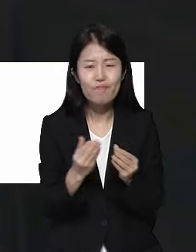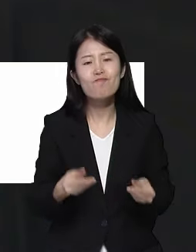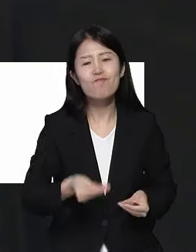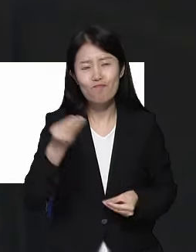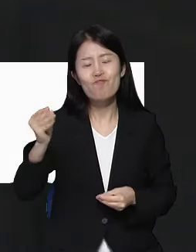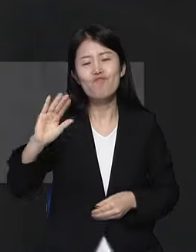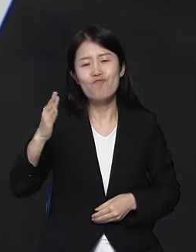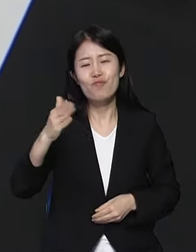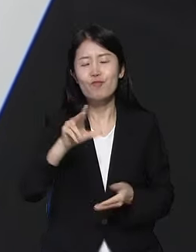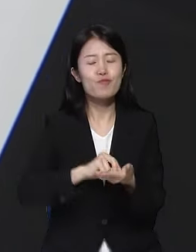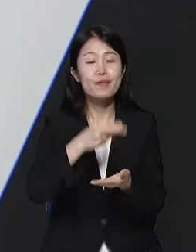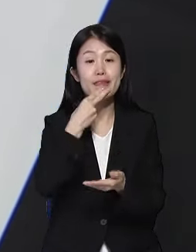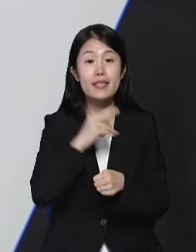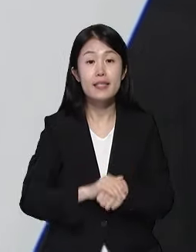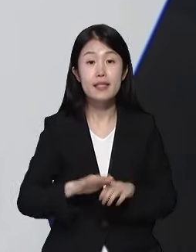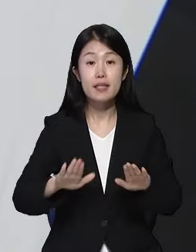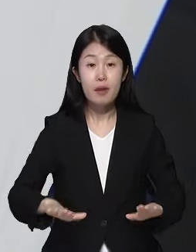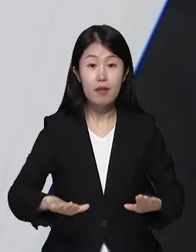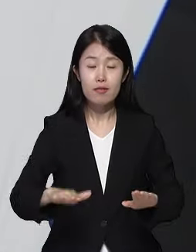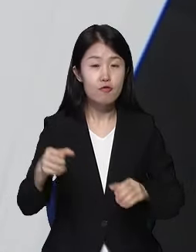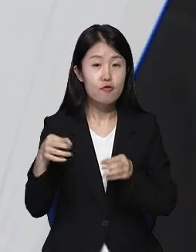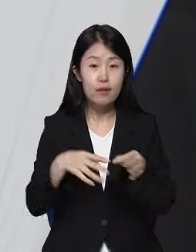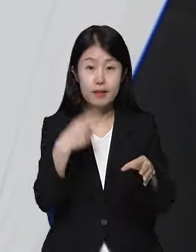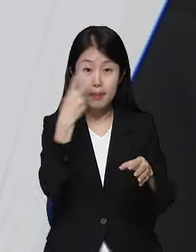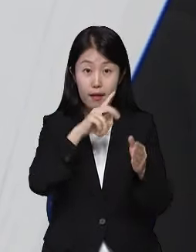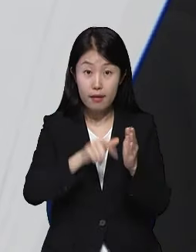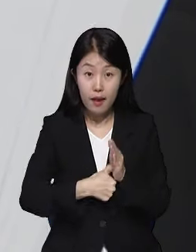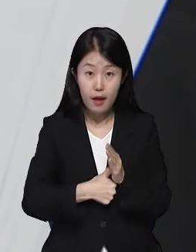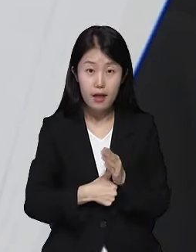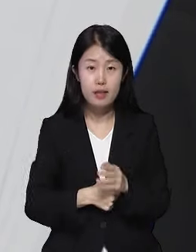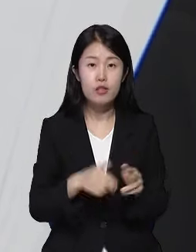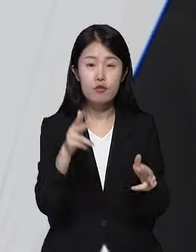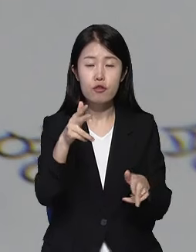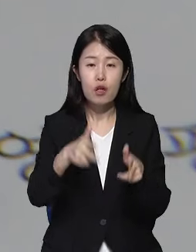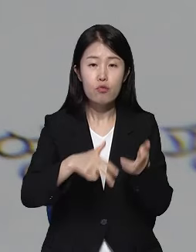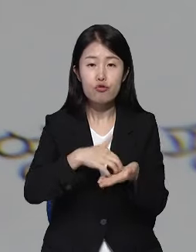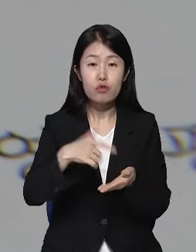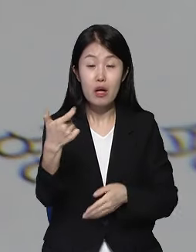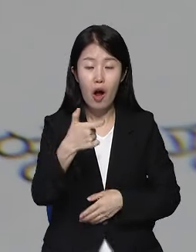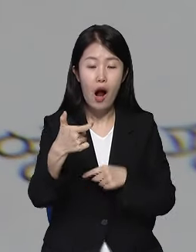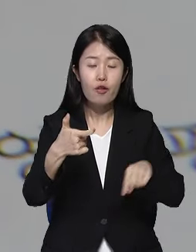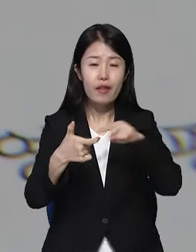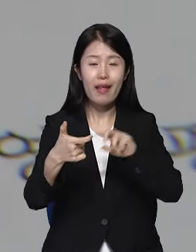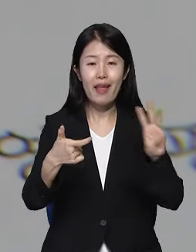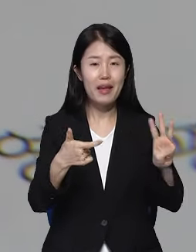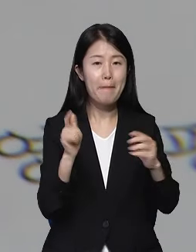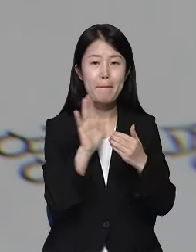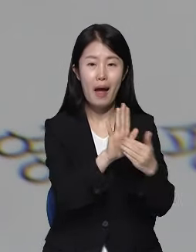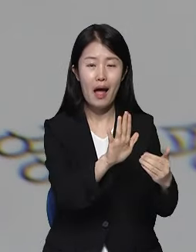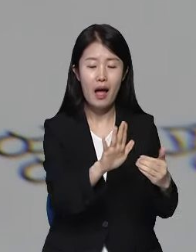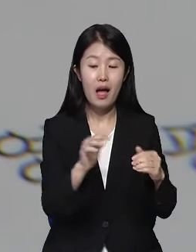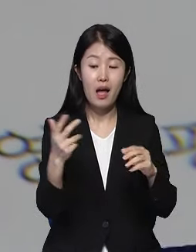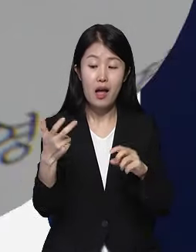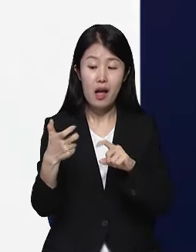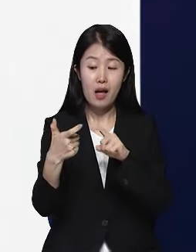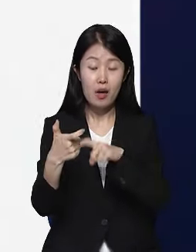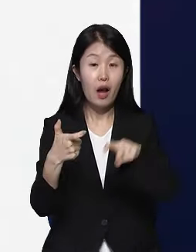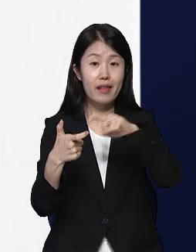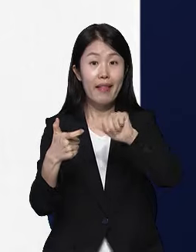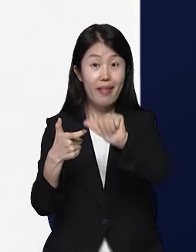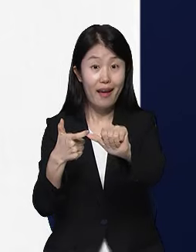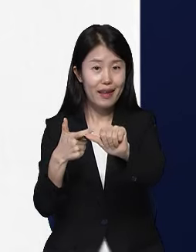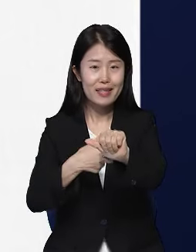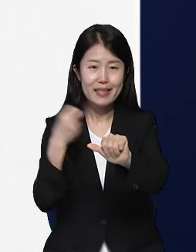없습니다. 이번 전남도 투자심사에서는 60개 사업 중 3개 사업이 반려되고 5개가 재검토로